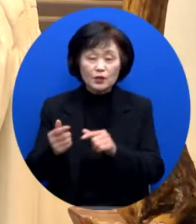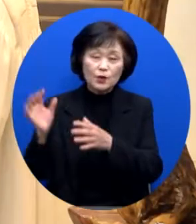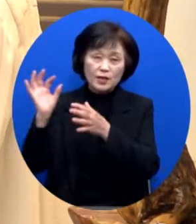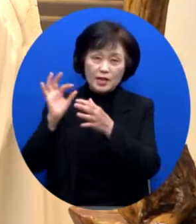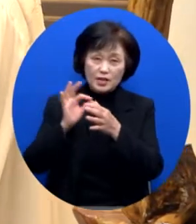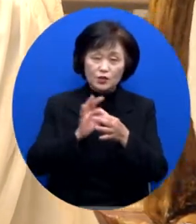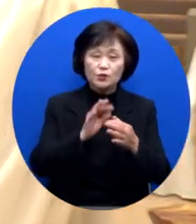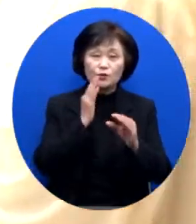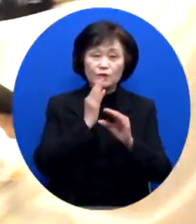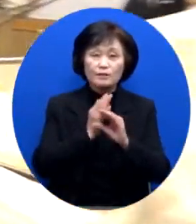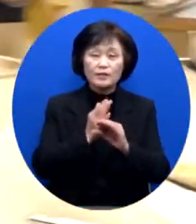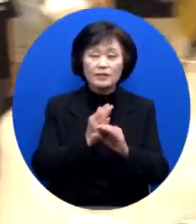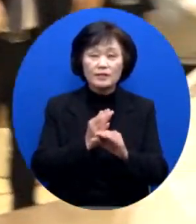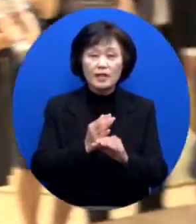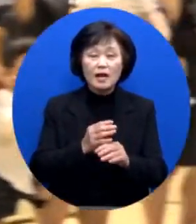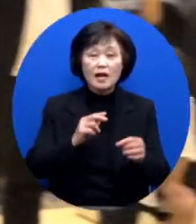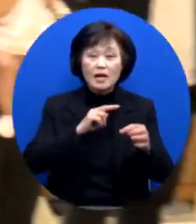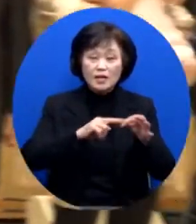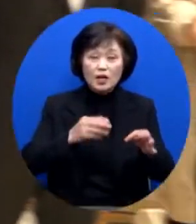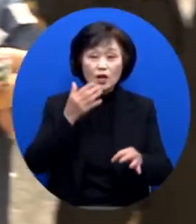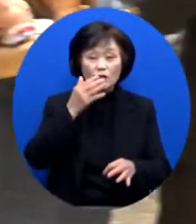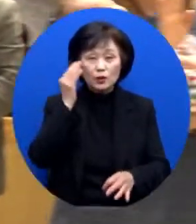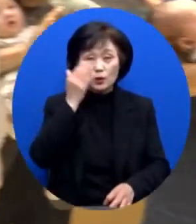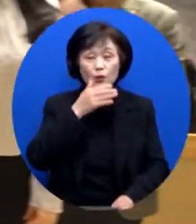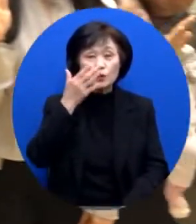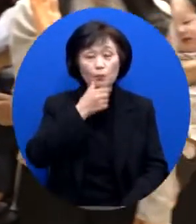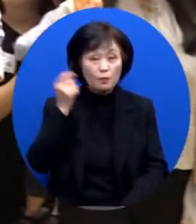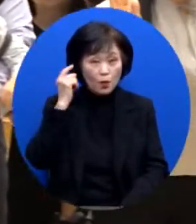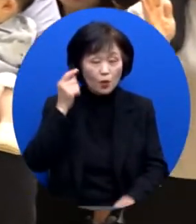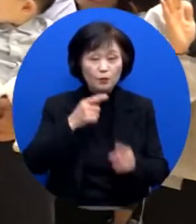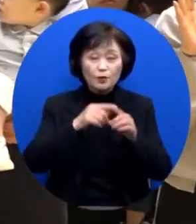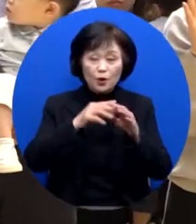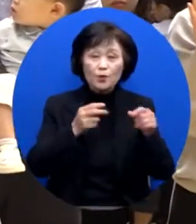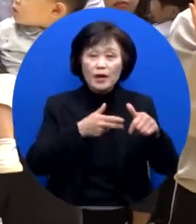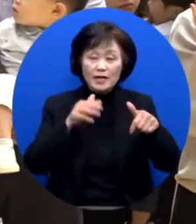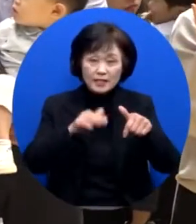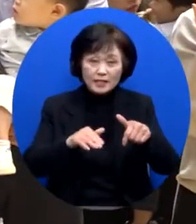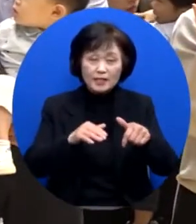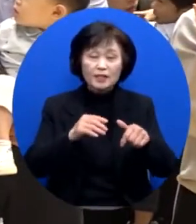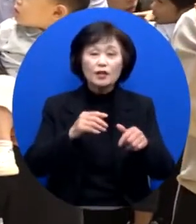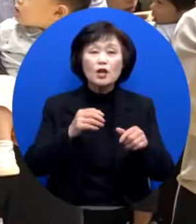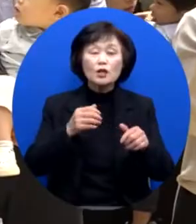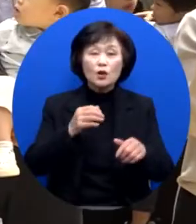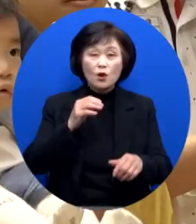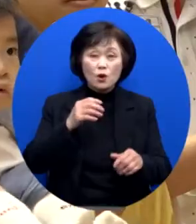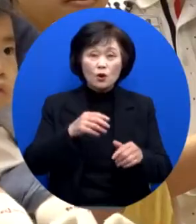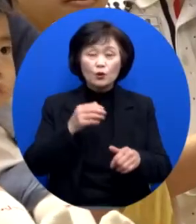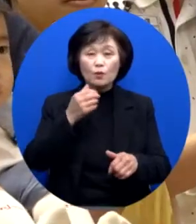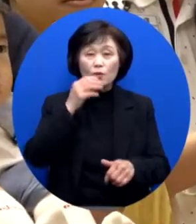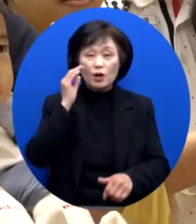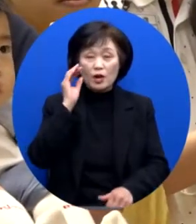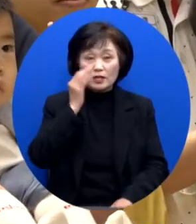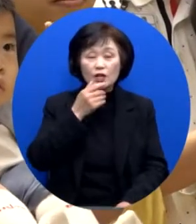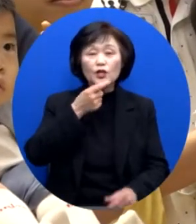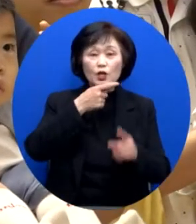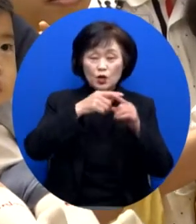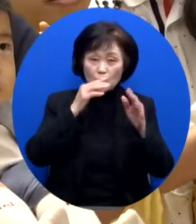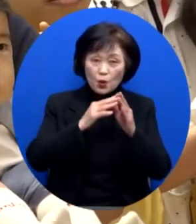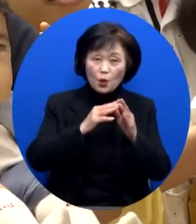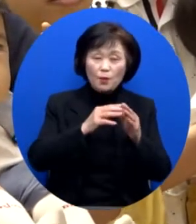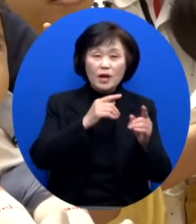계속되고 있습니다. 여의도 순복음교회와 인천 순복음교회, 신촌 성결교회, 광양